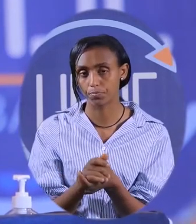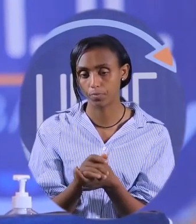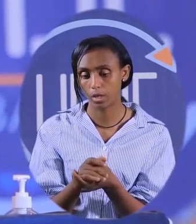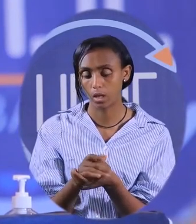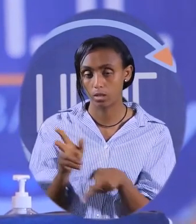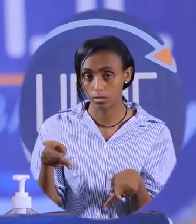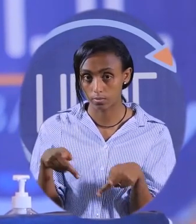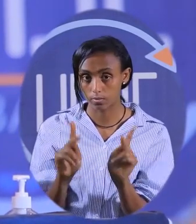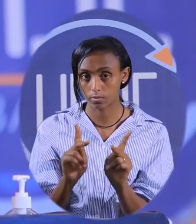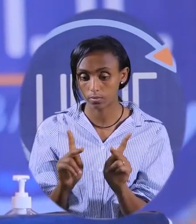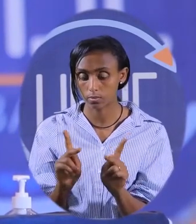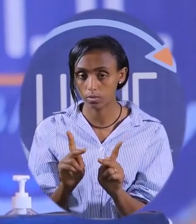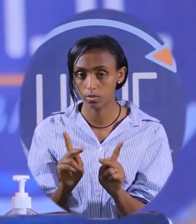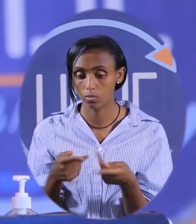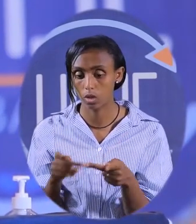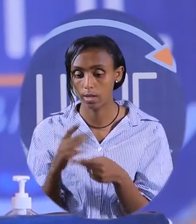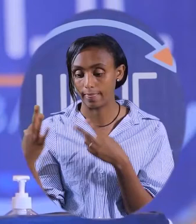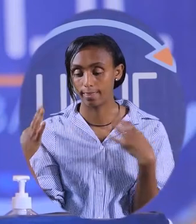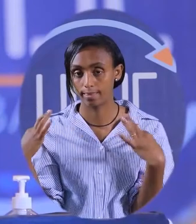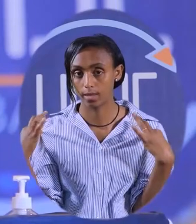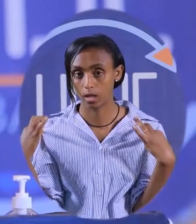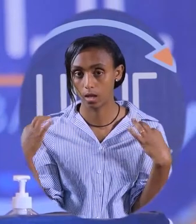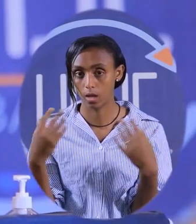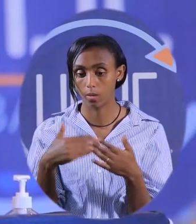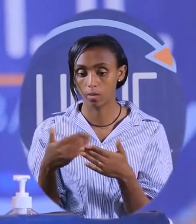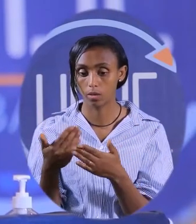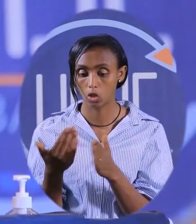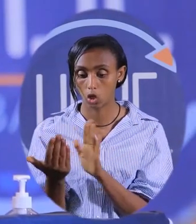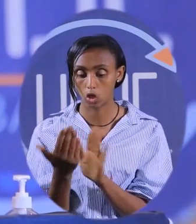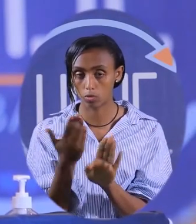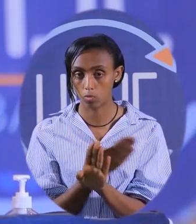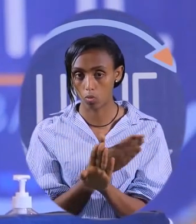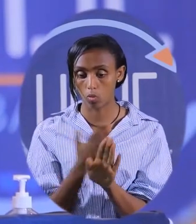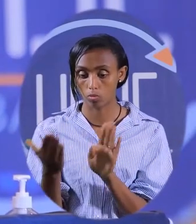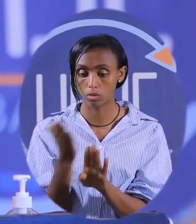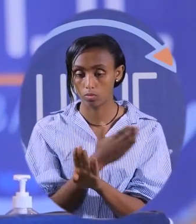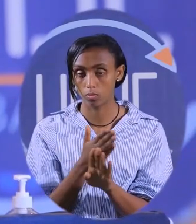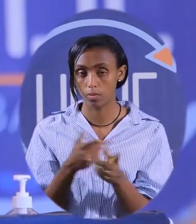ከግብርና ሴክተርና ከጤና ሴክተር ቀድሞ ወደፊት የሚመጣ ሰው አለ? የለም።